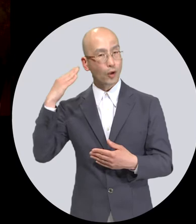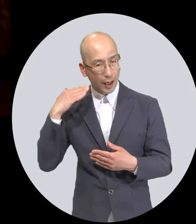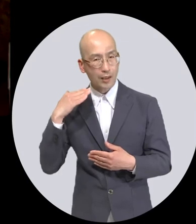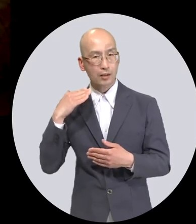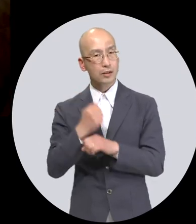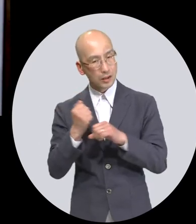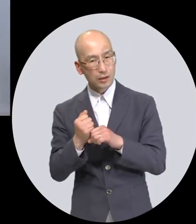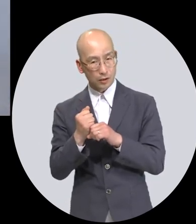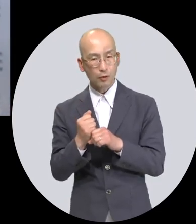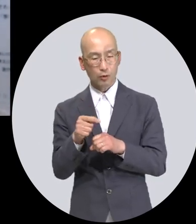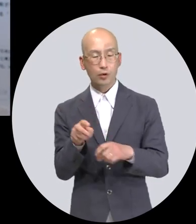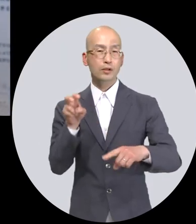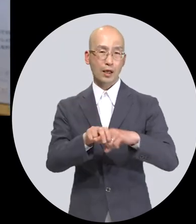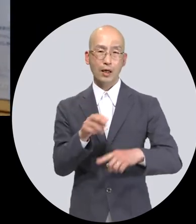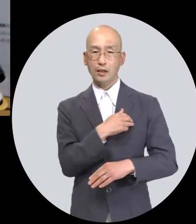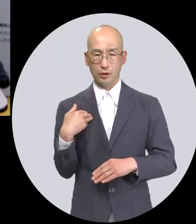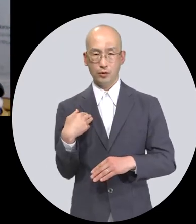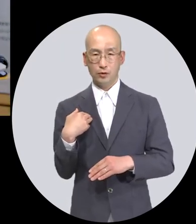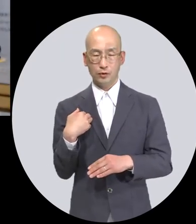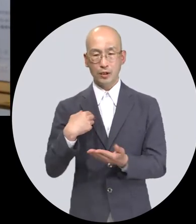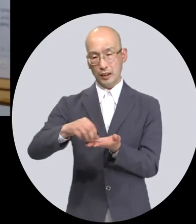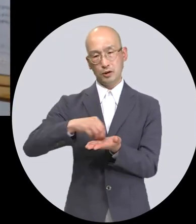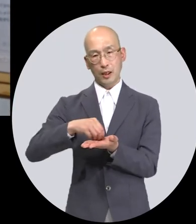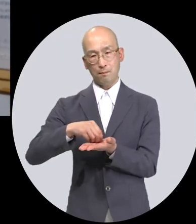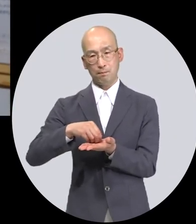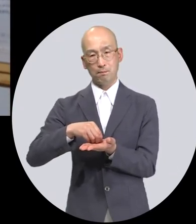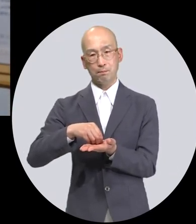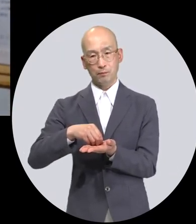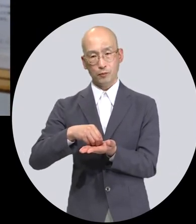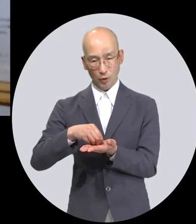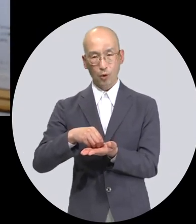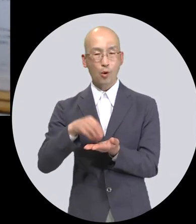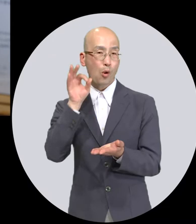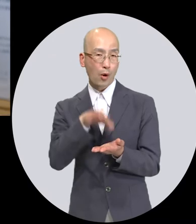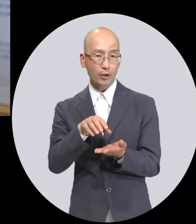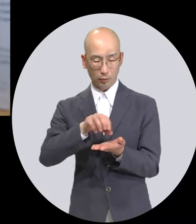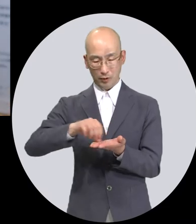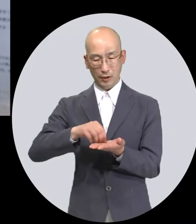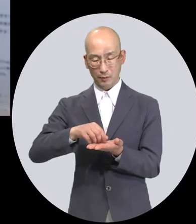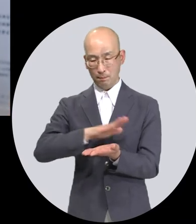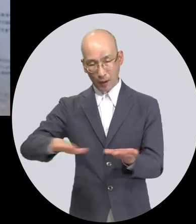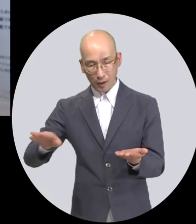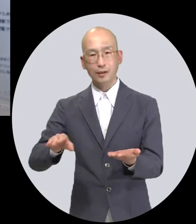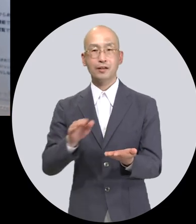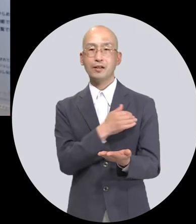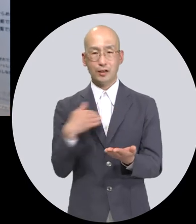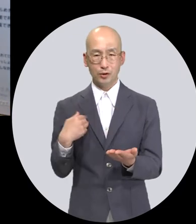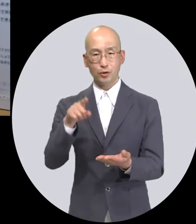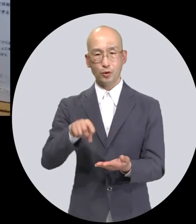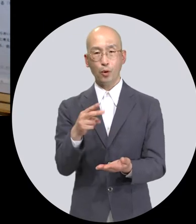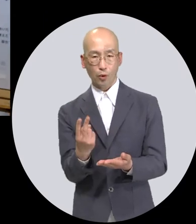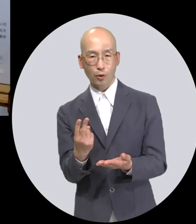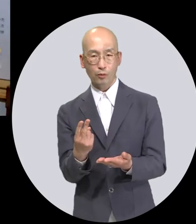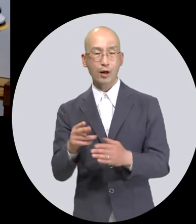由な方たちも一緒に談話に参加できるように、筆談用のこういうホワイトボードのように書いて消せ